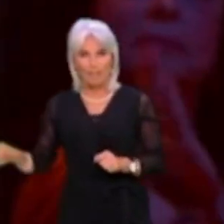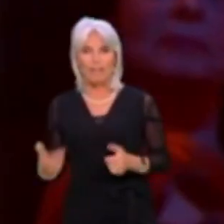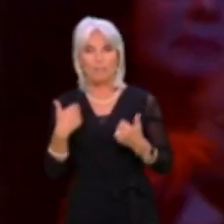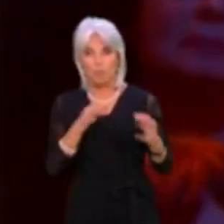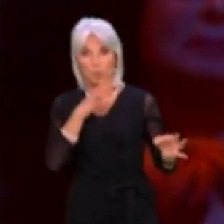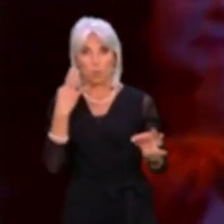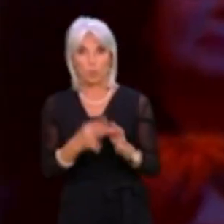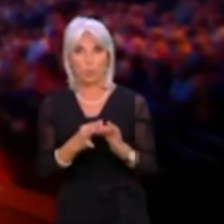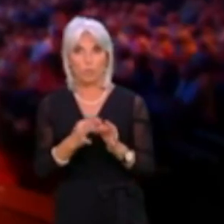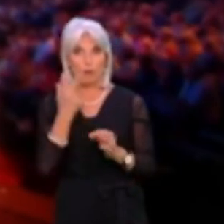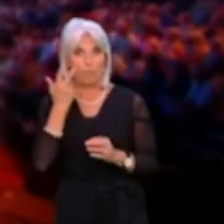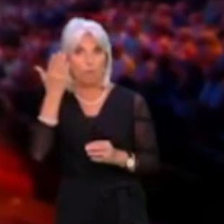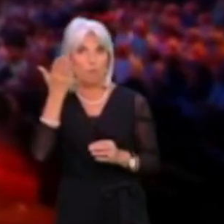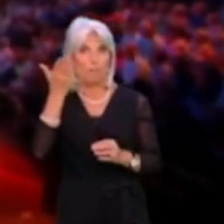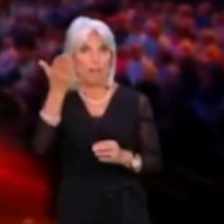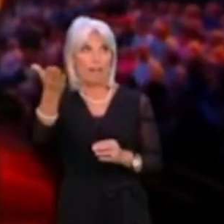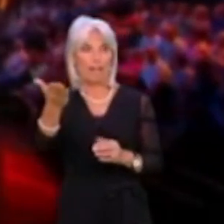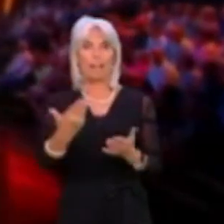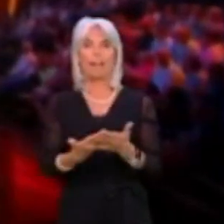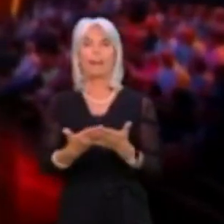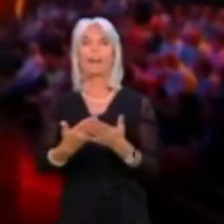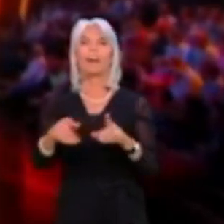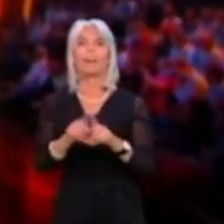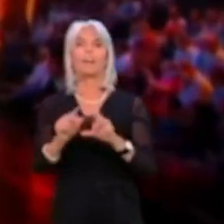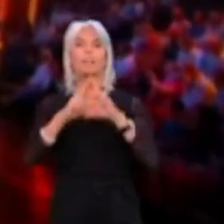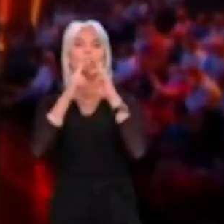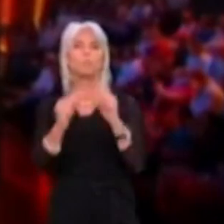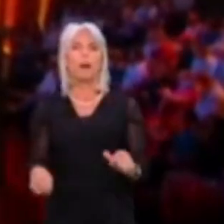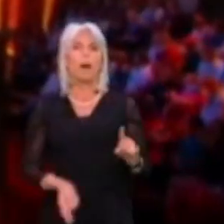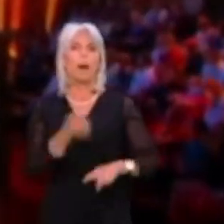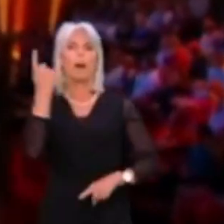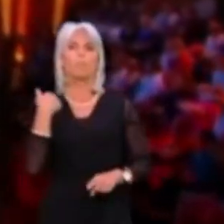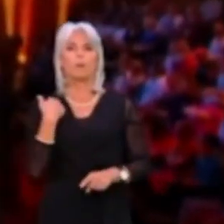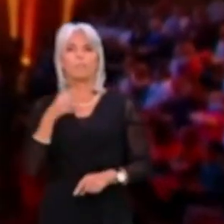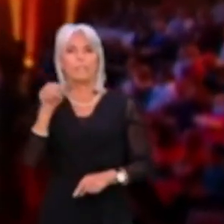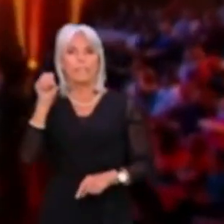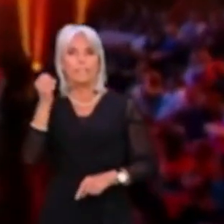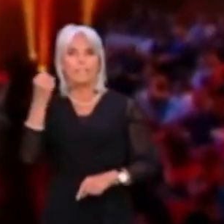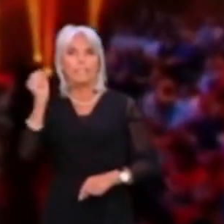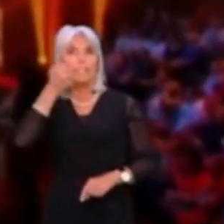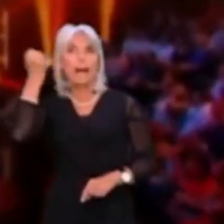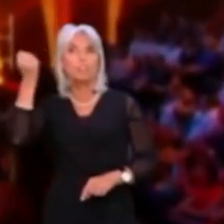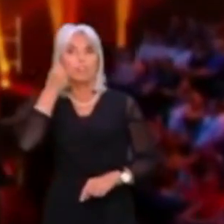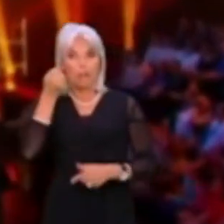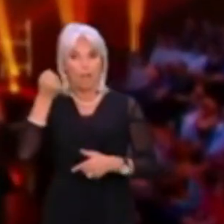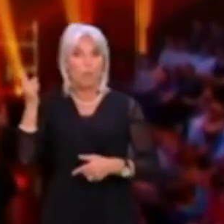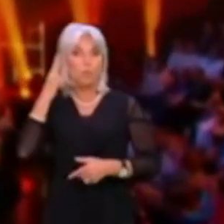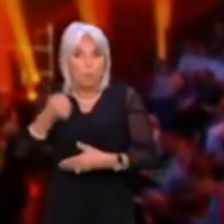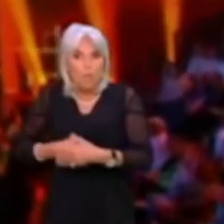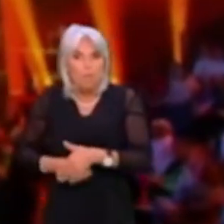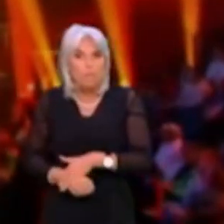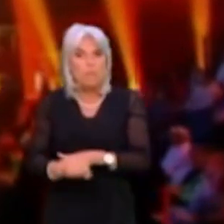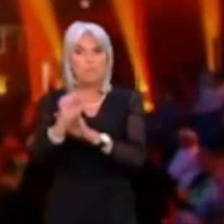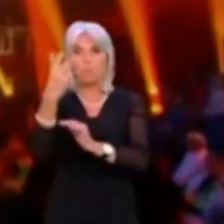Mais tout de suite, on va parler de handicap sensoriel au travers d'une histoire forte. C'est l'histoire de Sacha, qui est sourd depuis sa naissance.